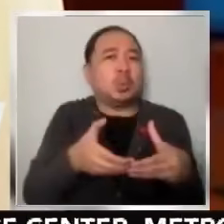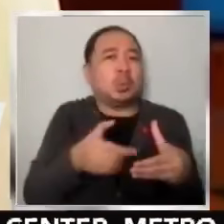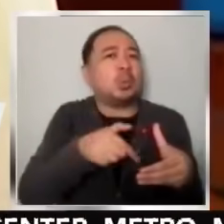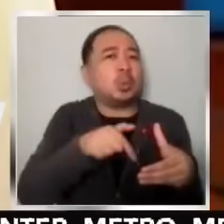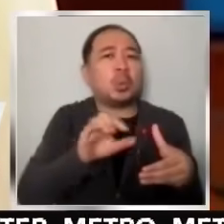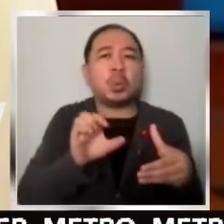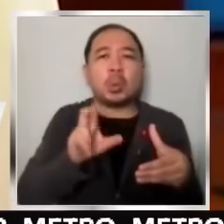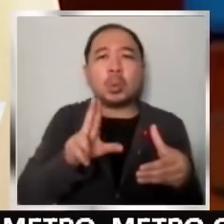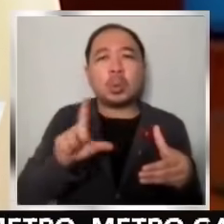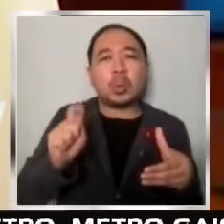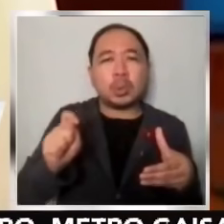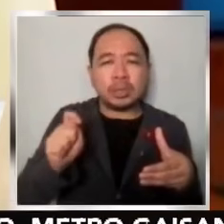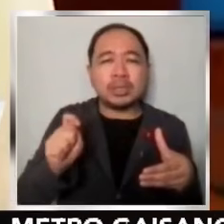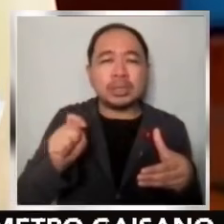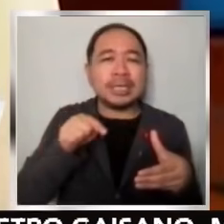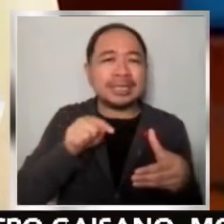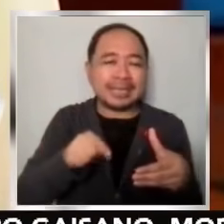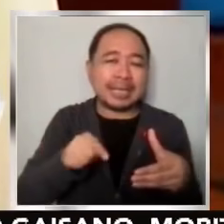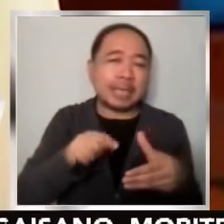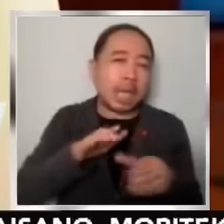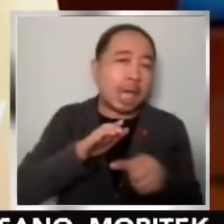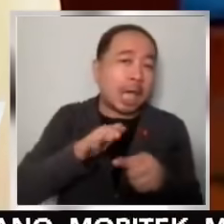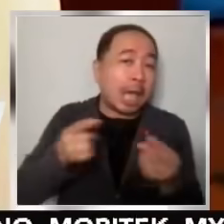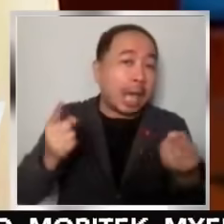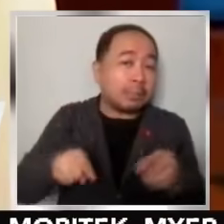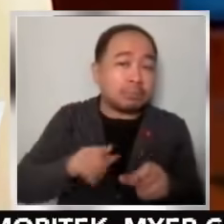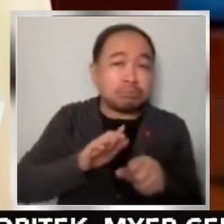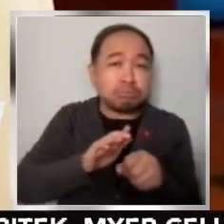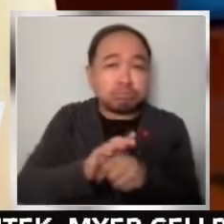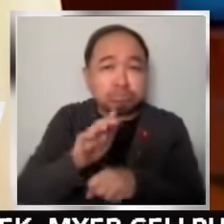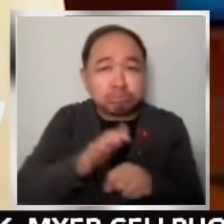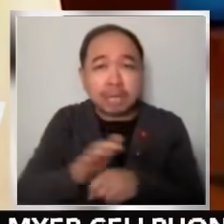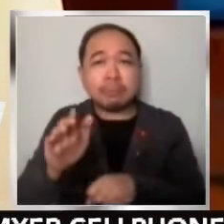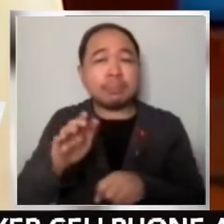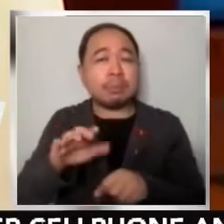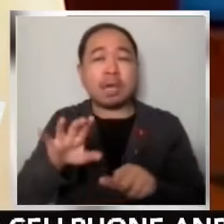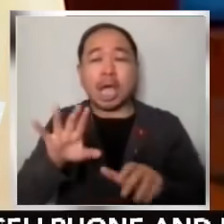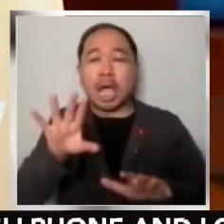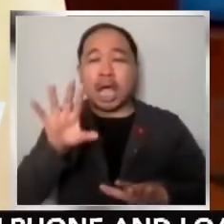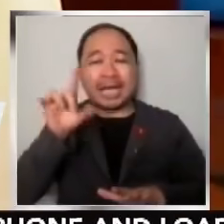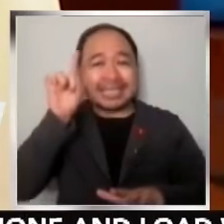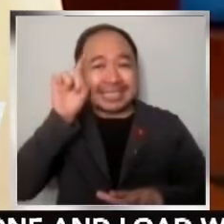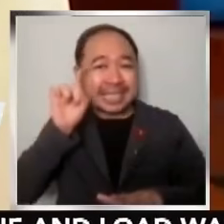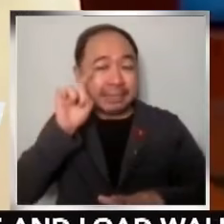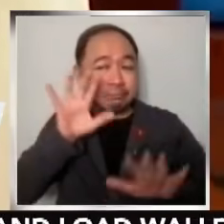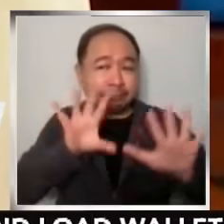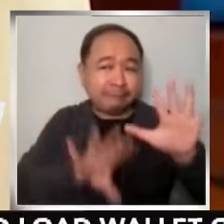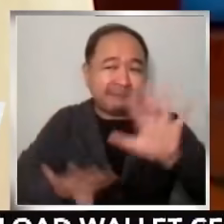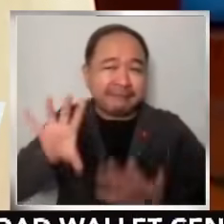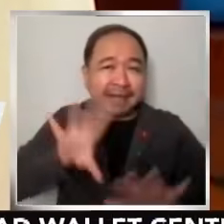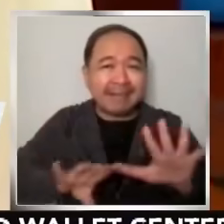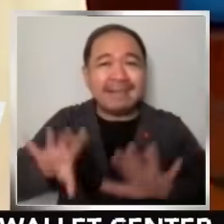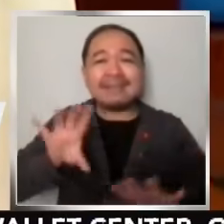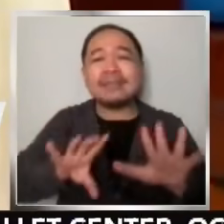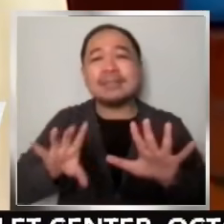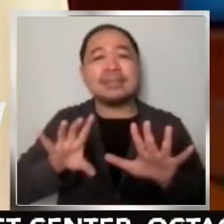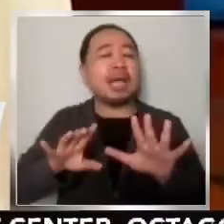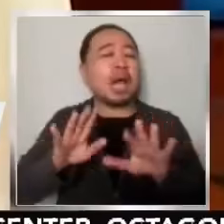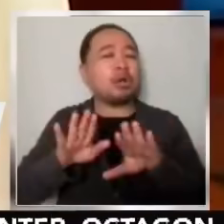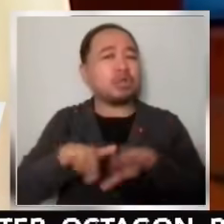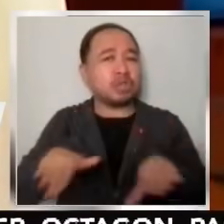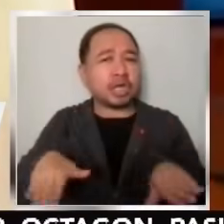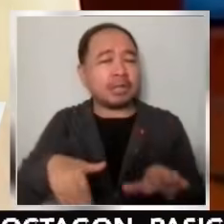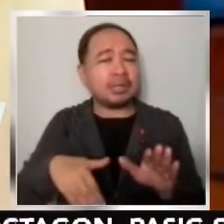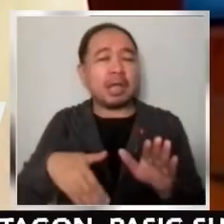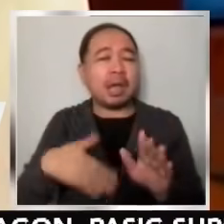story of rape, sexual violence, child abuse, forced marriage,